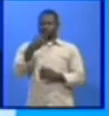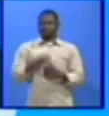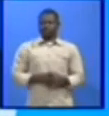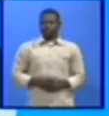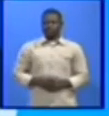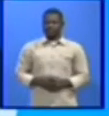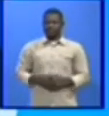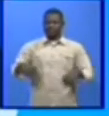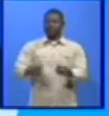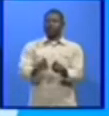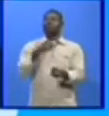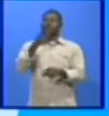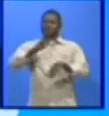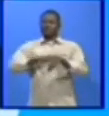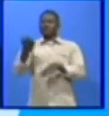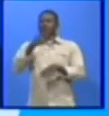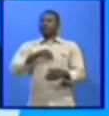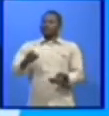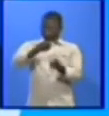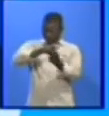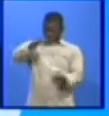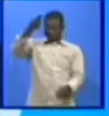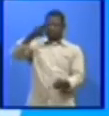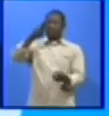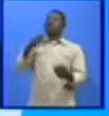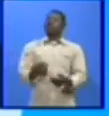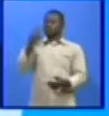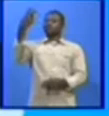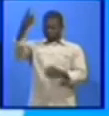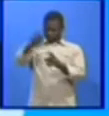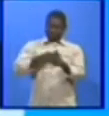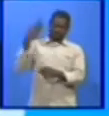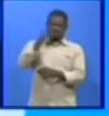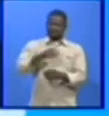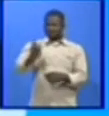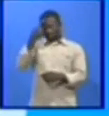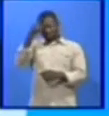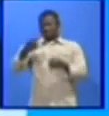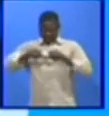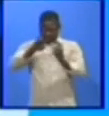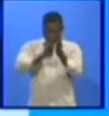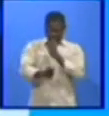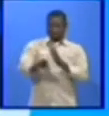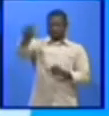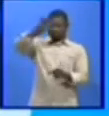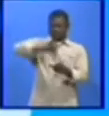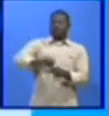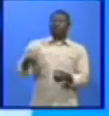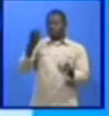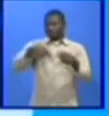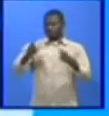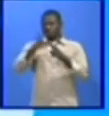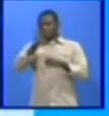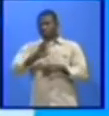Cela dit, après une hausse il y a 2 mois, le gouvernement annonce une baisse des hydrocarbures au Burkina Faso. Une baisse de